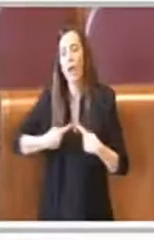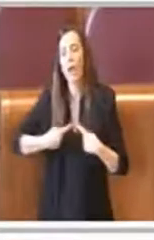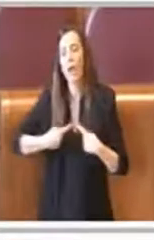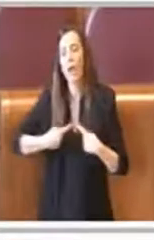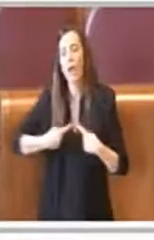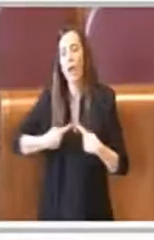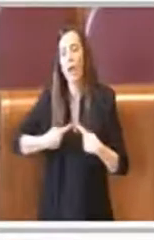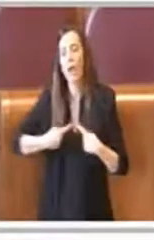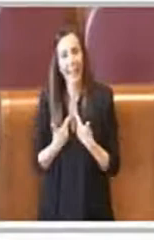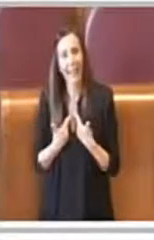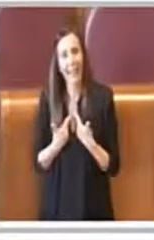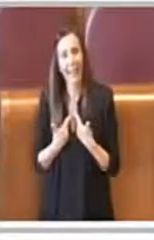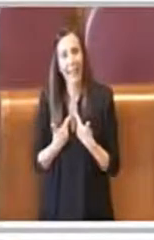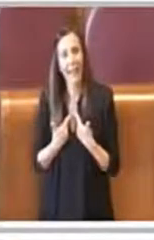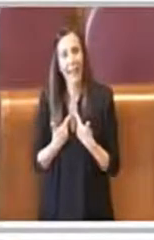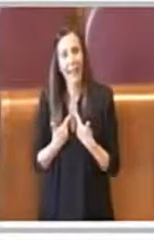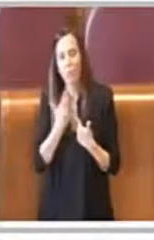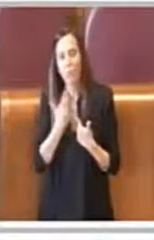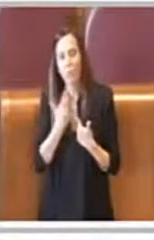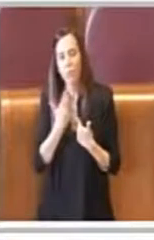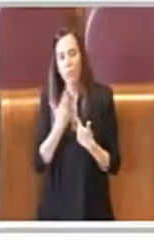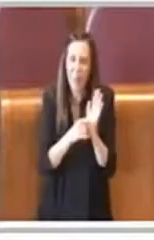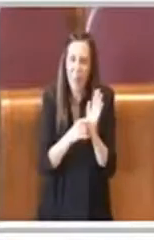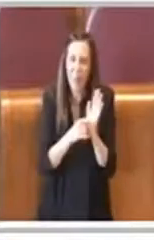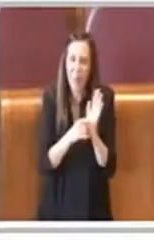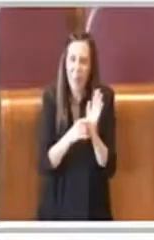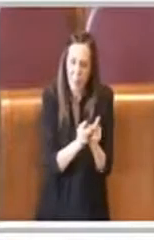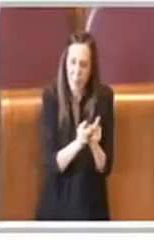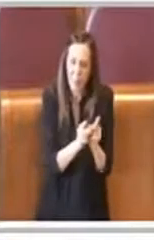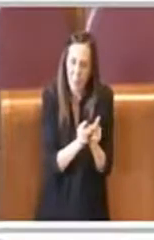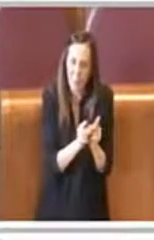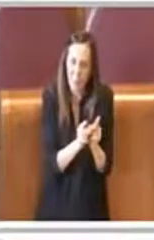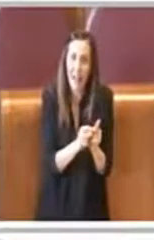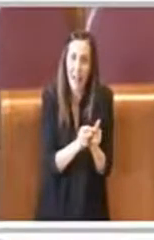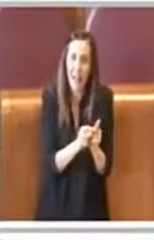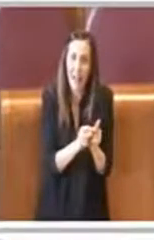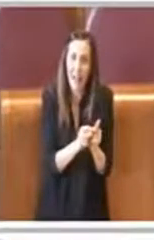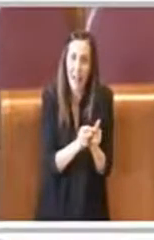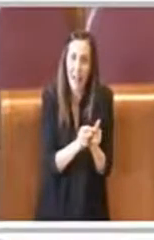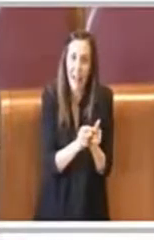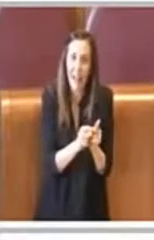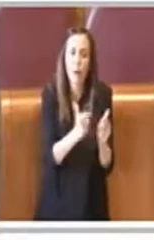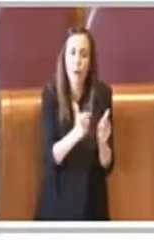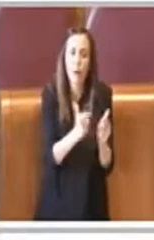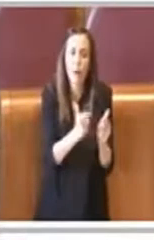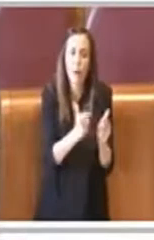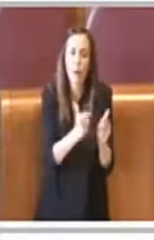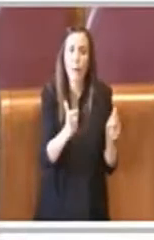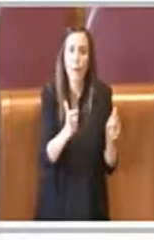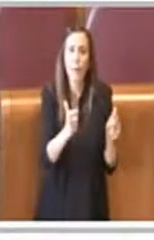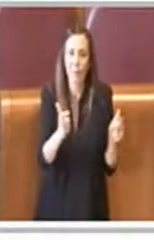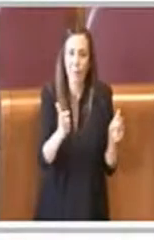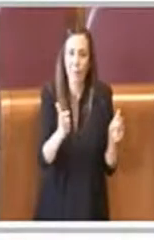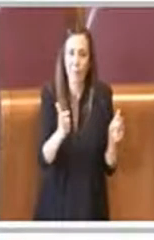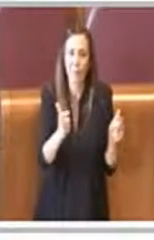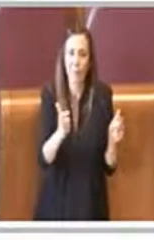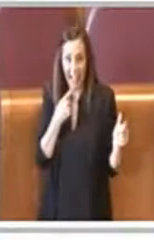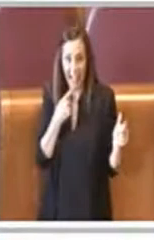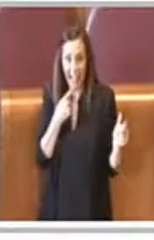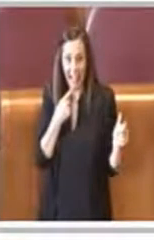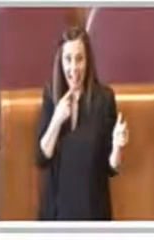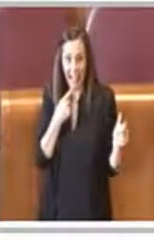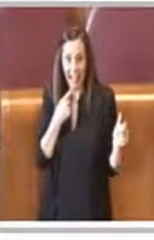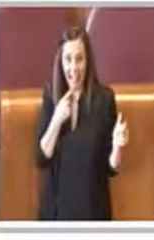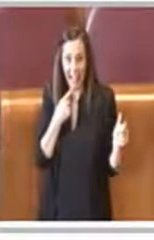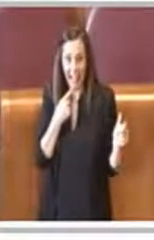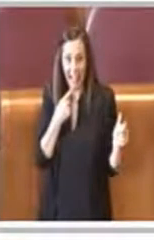nell'andare a estendere questi criteri, che erano minimali, verso quello che lei, Presidente, ha enunciato. Quindi ci sono alcune cose